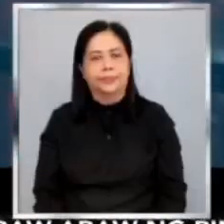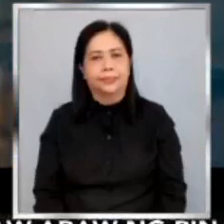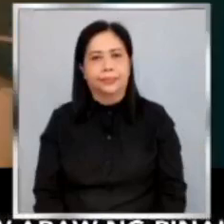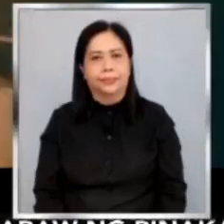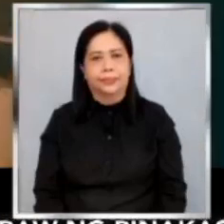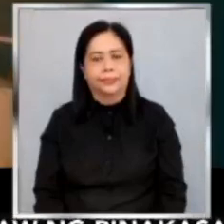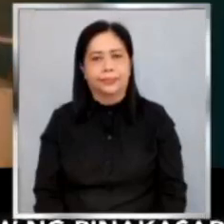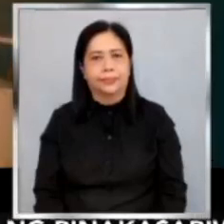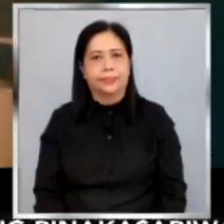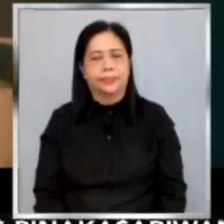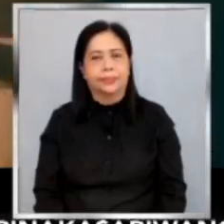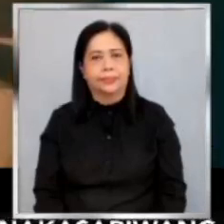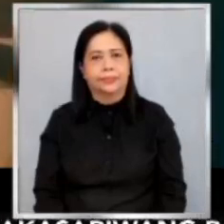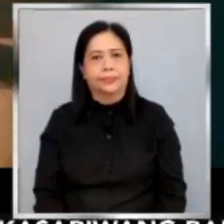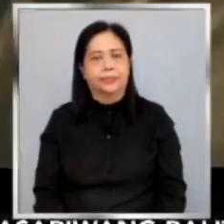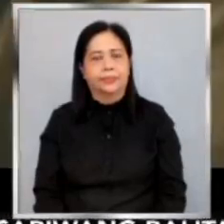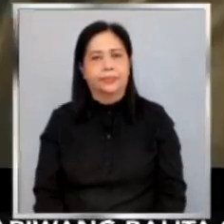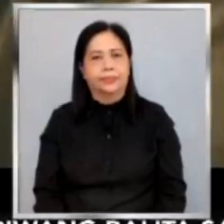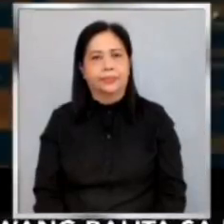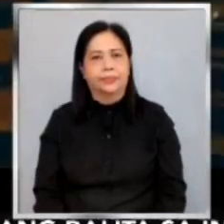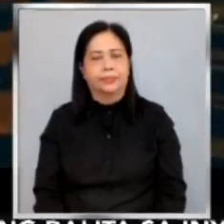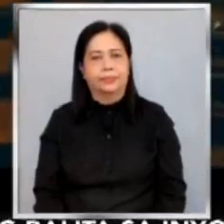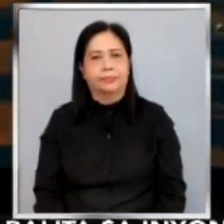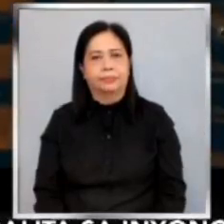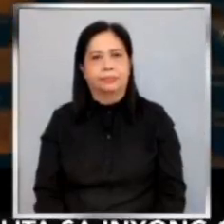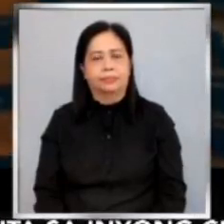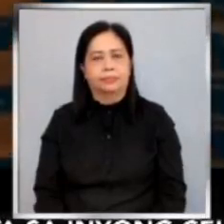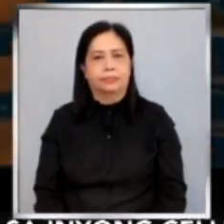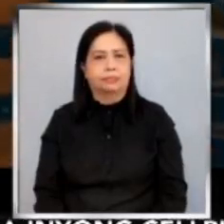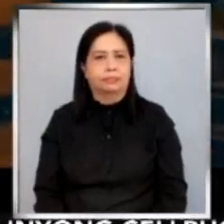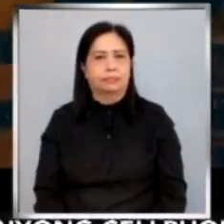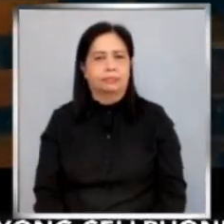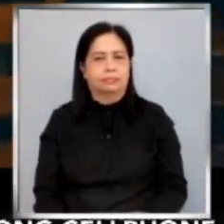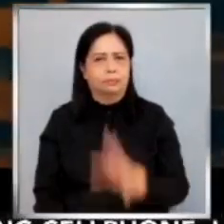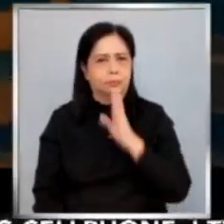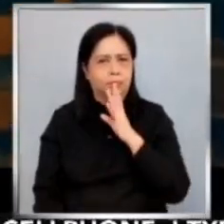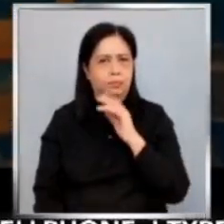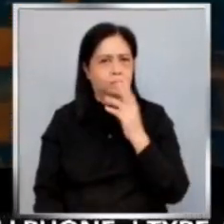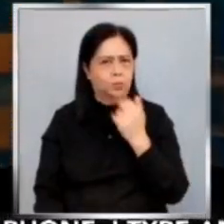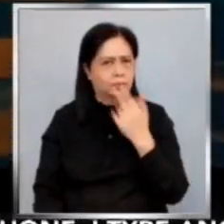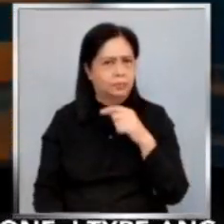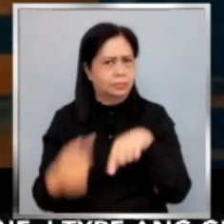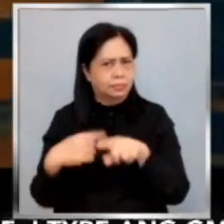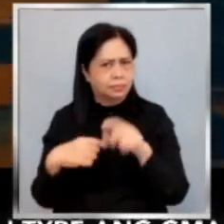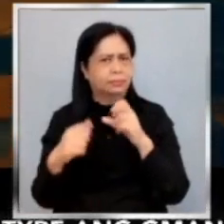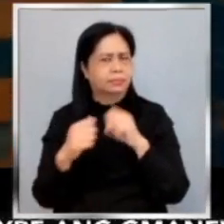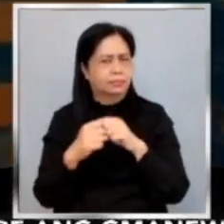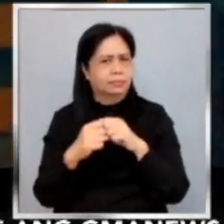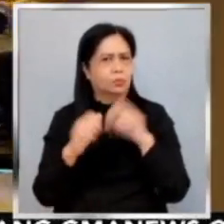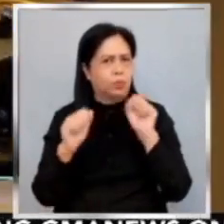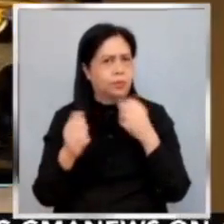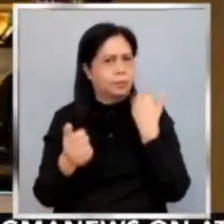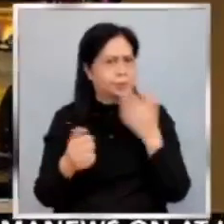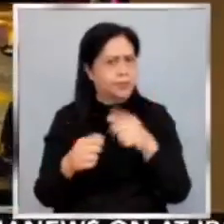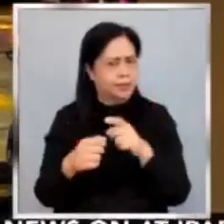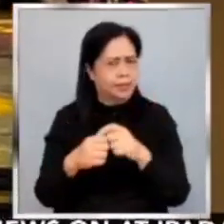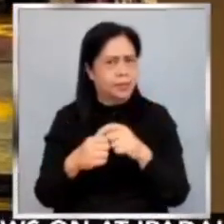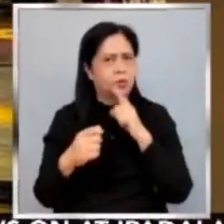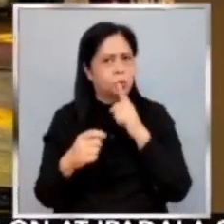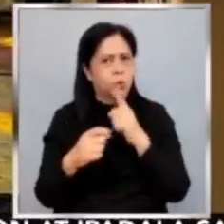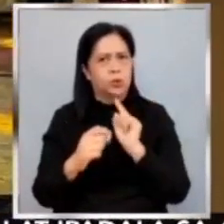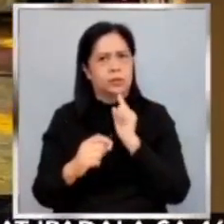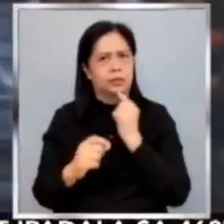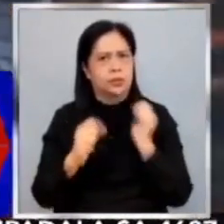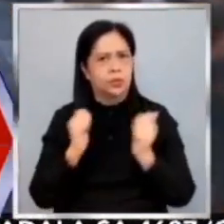Bakit ka naman pumasok dyan? Kailangan ko ng pera. Alam mo ba, pwede ka mamatay dyan. Intense actor,